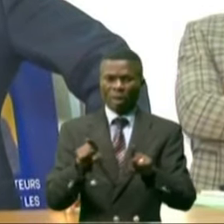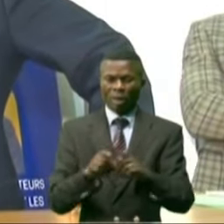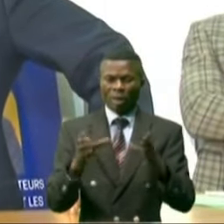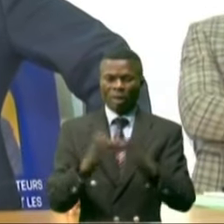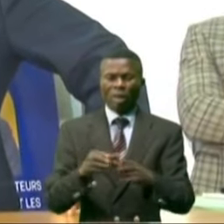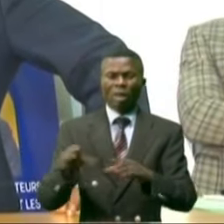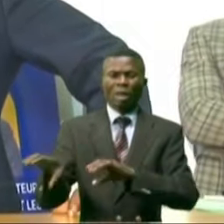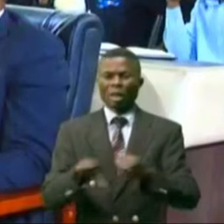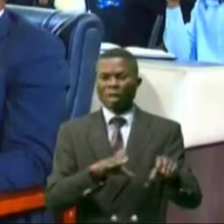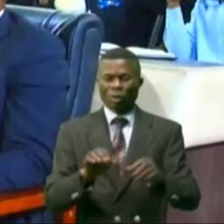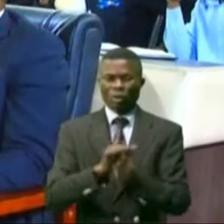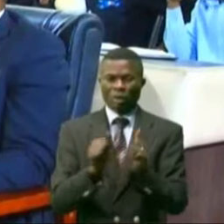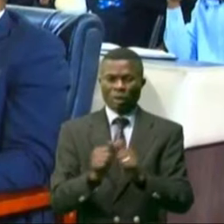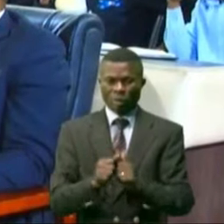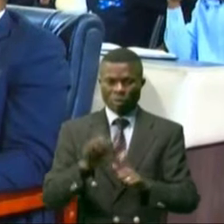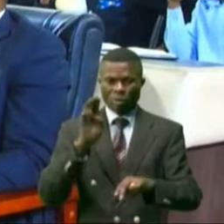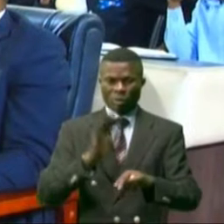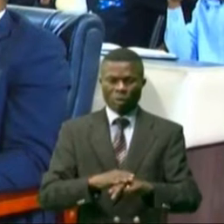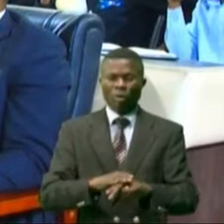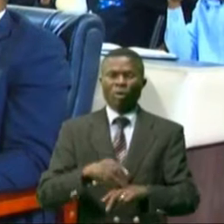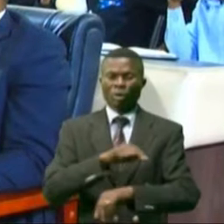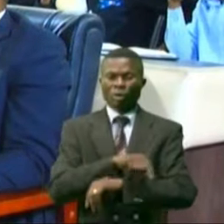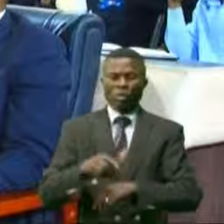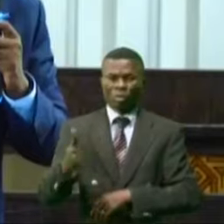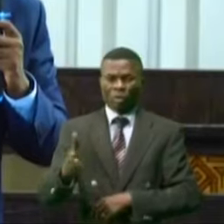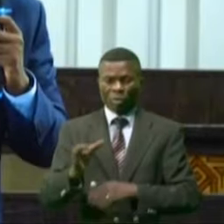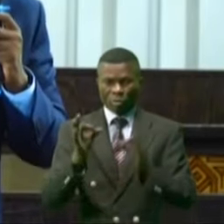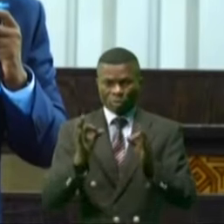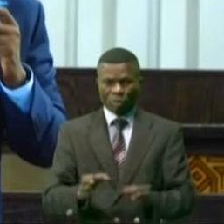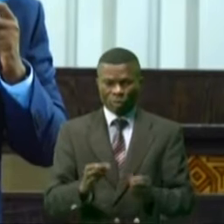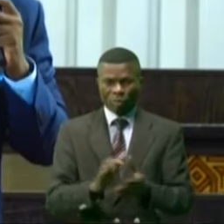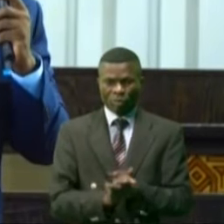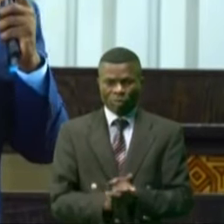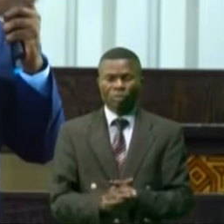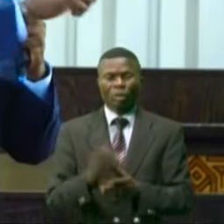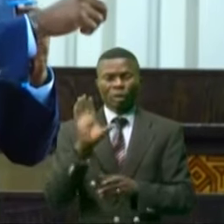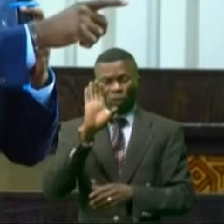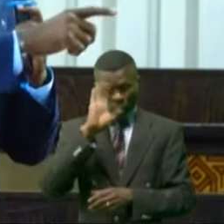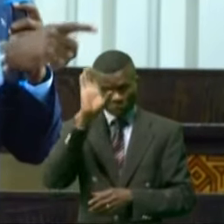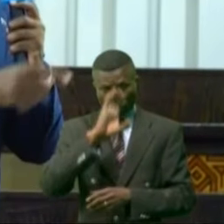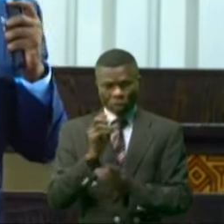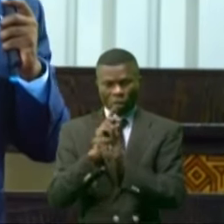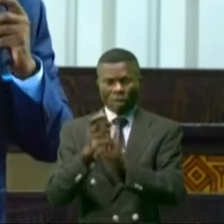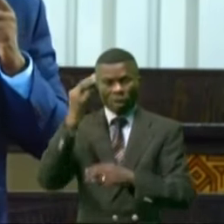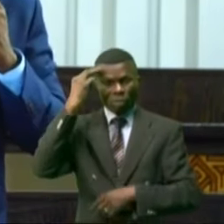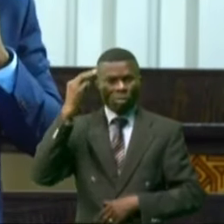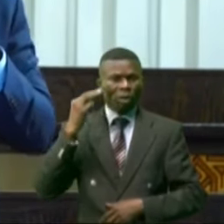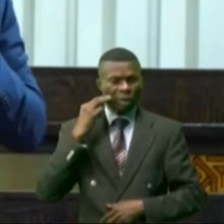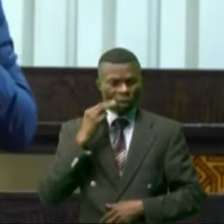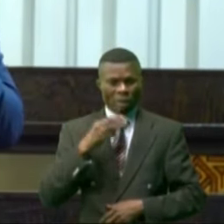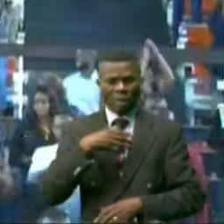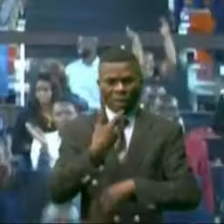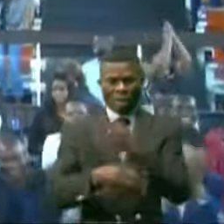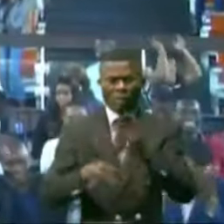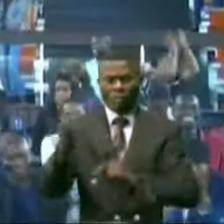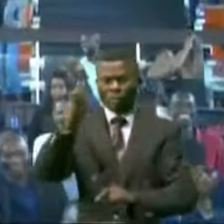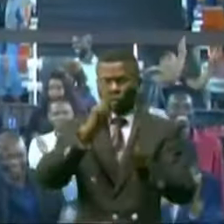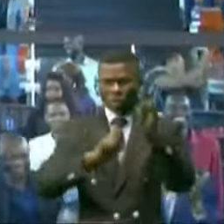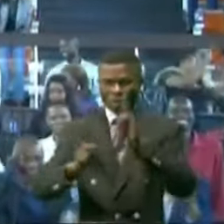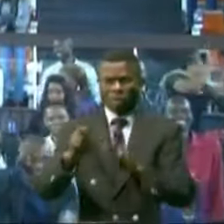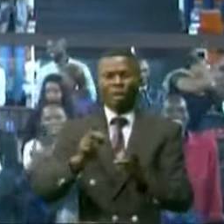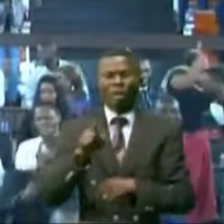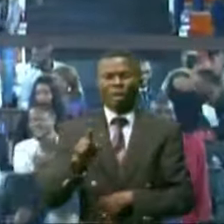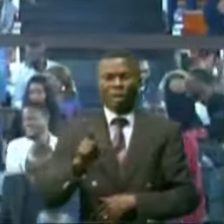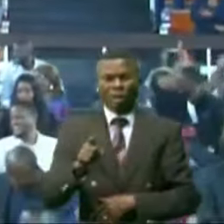différents aspects de leur situation administrative. Sans embâge, en guise de réponse, le patron de l'administration publique congolaise, Jean-Pierre